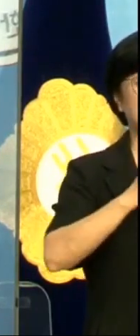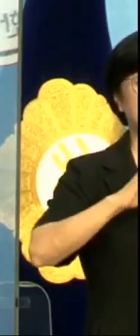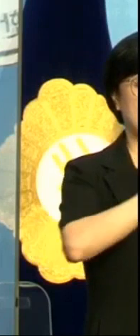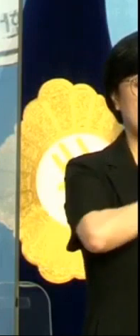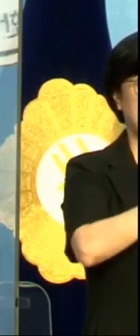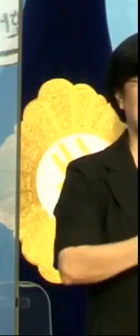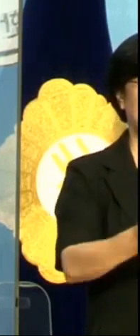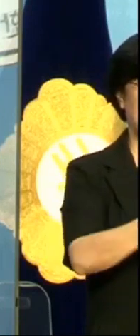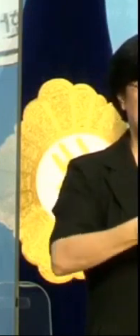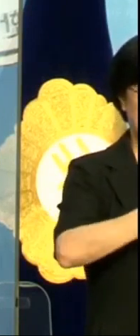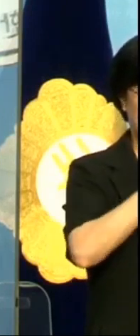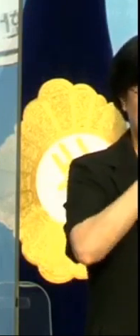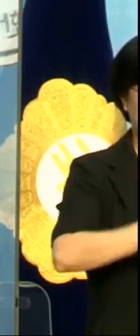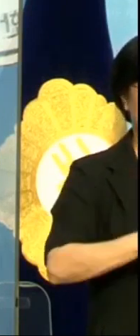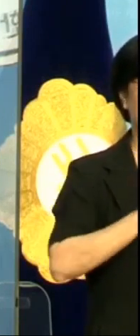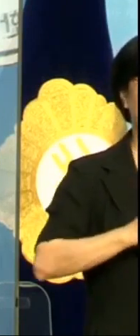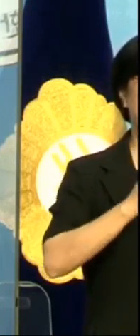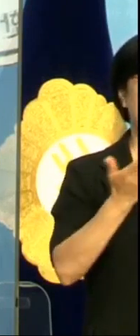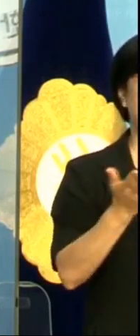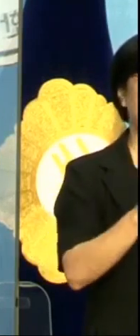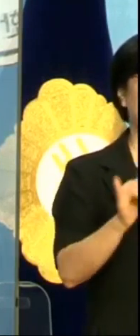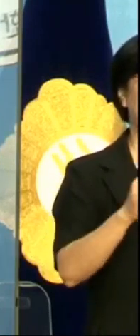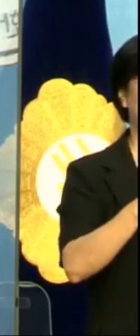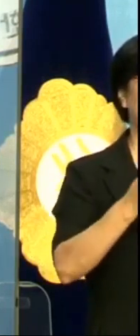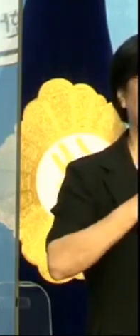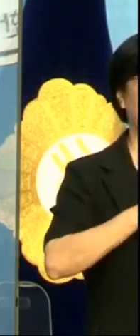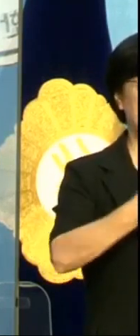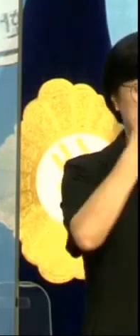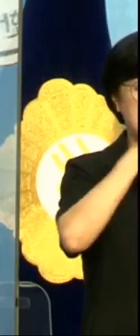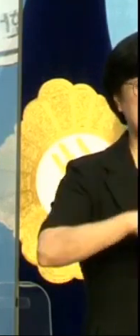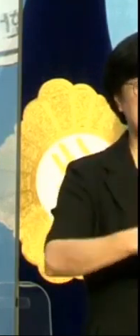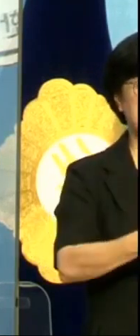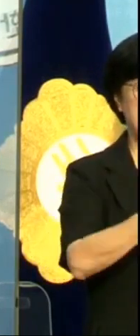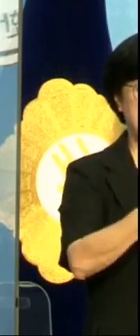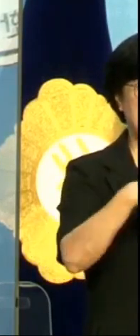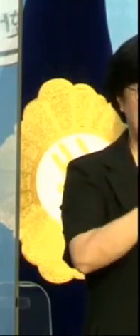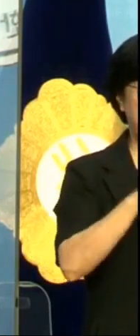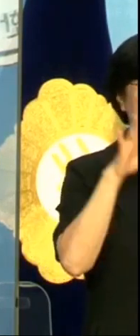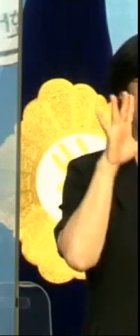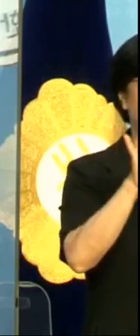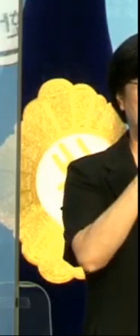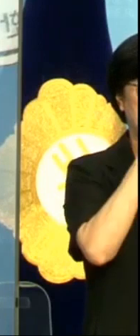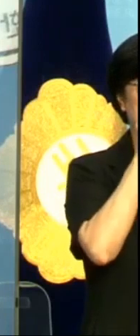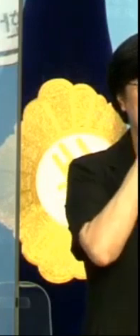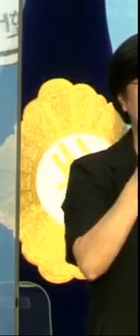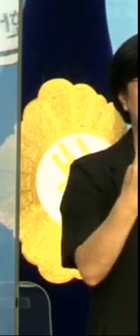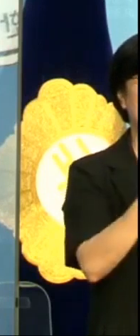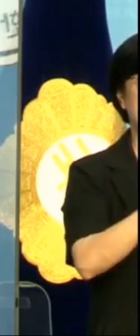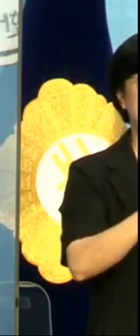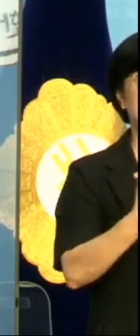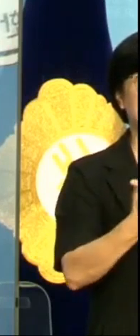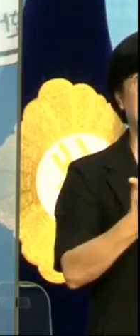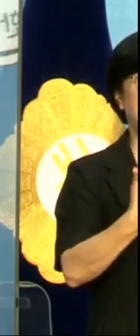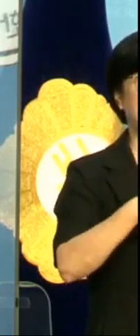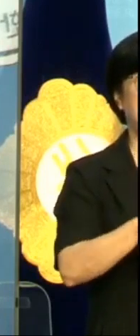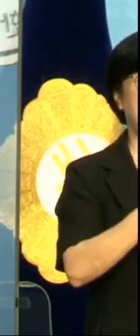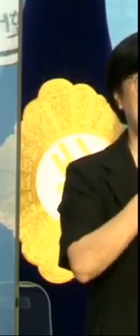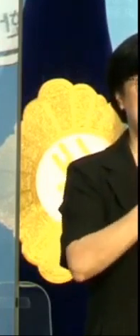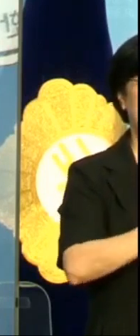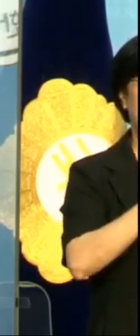때부터 공직자 의 이해 충돌방지 법 제정의 공감대가 있었습니다 2016년에는 이른바 청탁